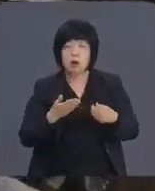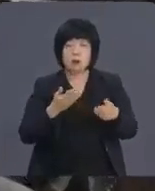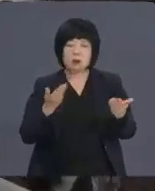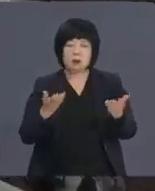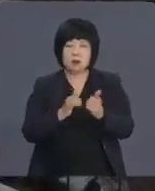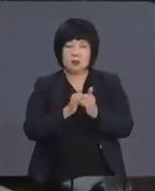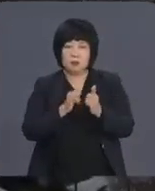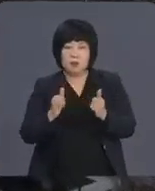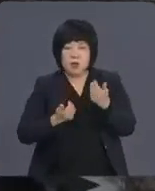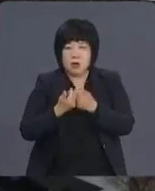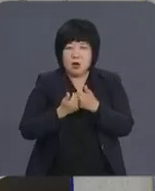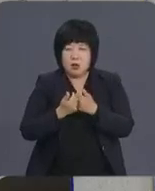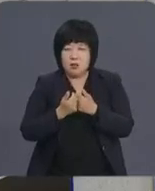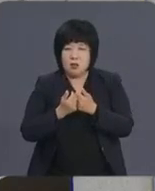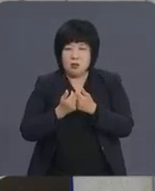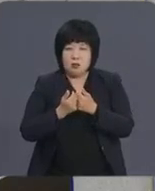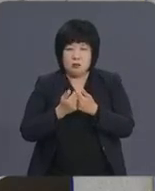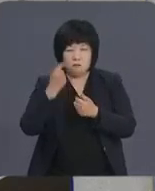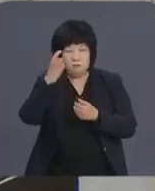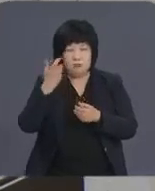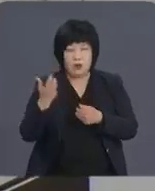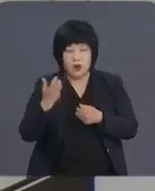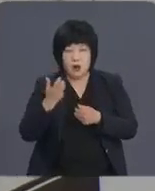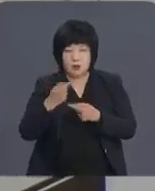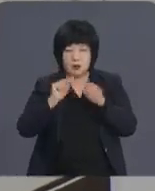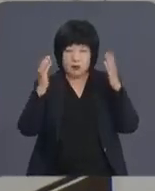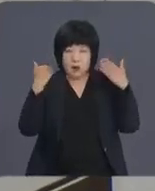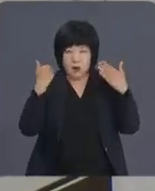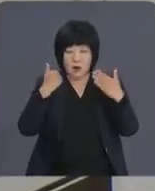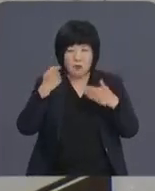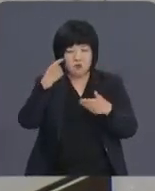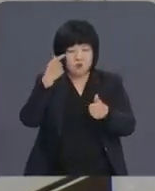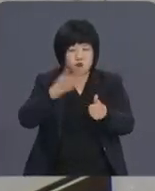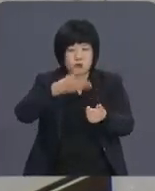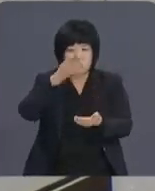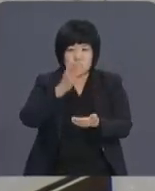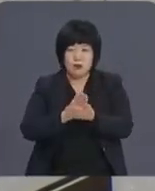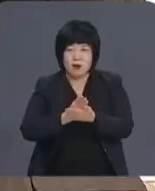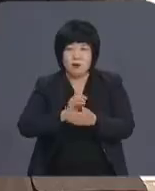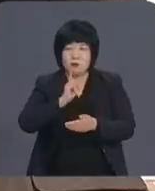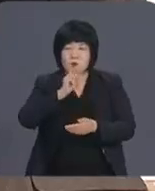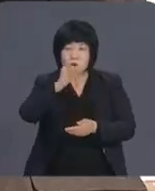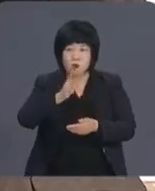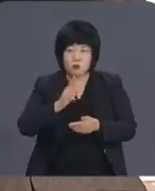갈등으로 몸살을 앓고 있는 경성대. 대학이 묻지마 고소로 교직원을